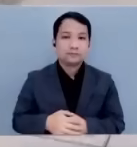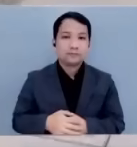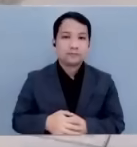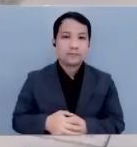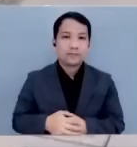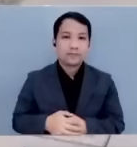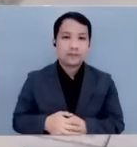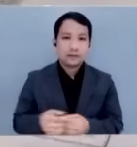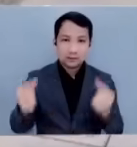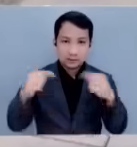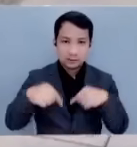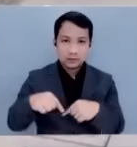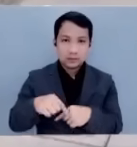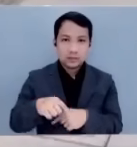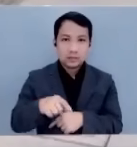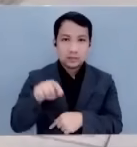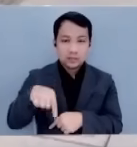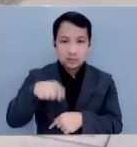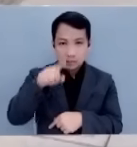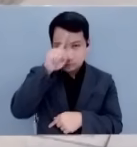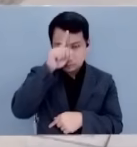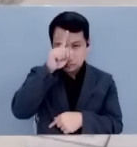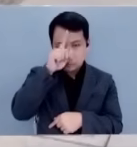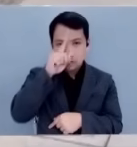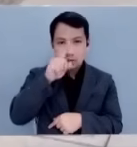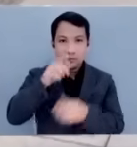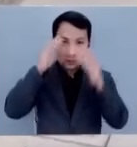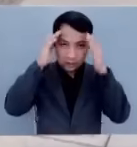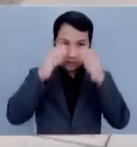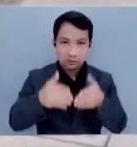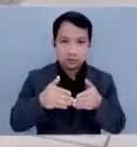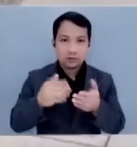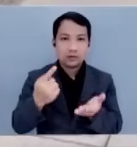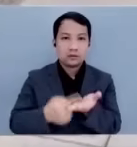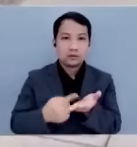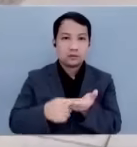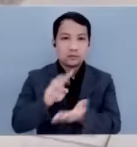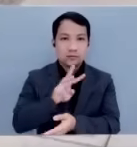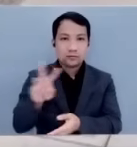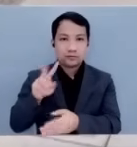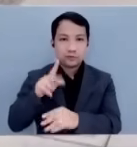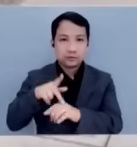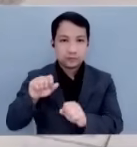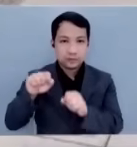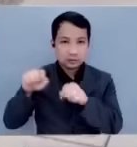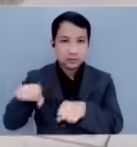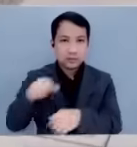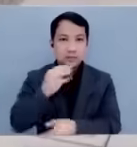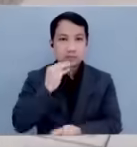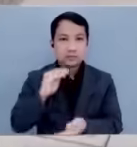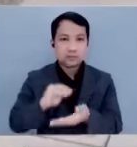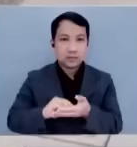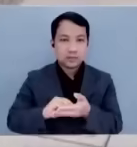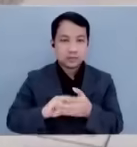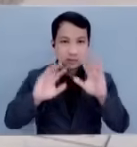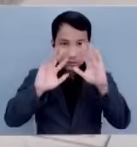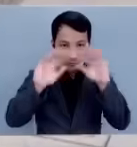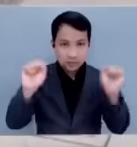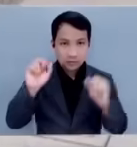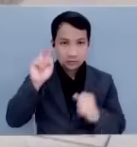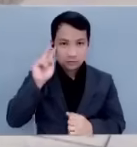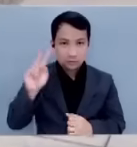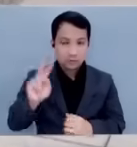Hanggang dito sa Berlin, Germany, nakasentro pa rin sa usapin ng West Philippine Sea ang mensahe ni Pangulong Bongbong